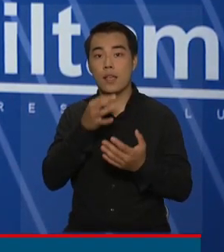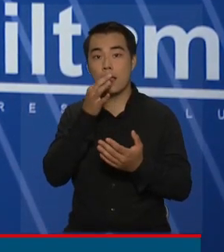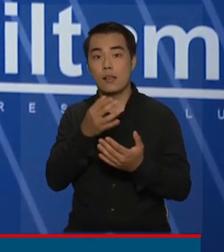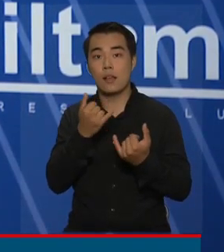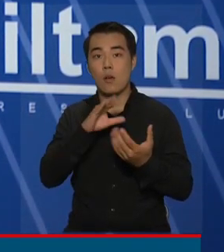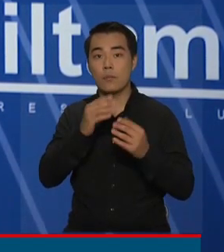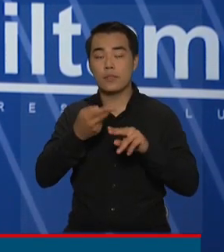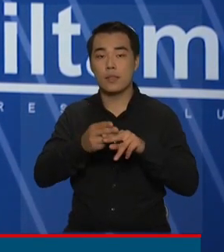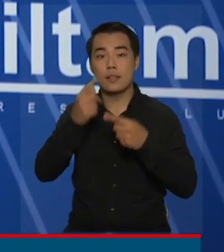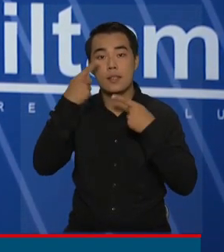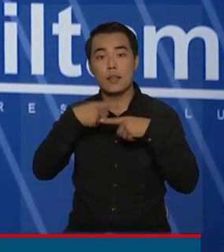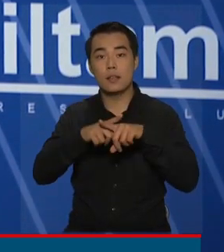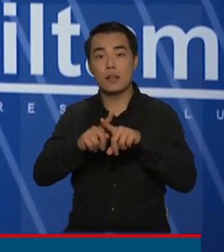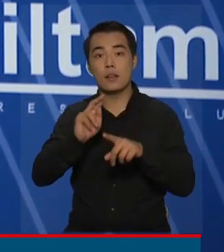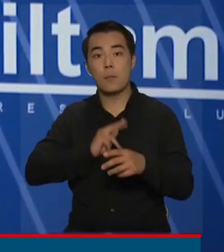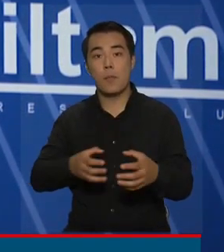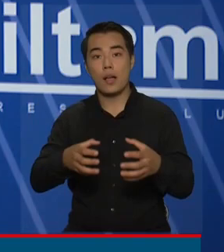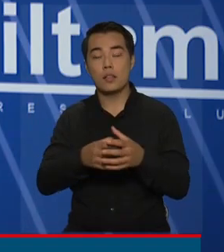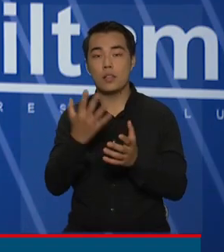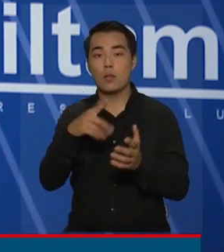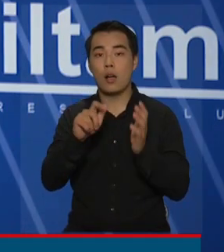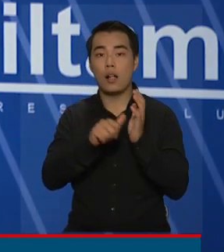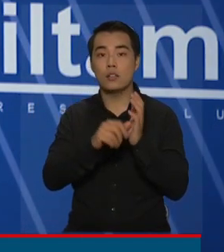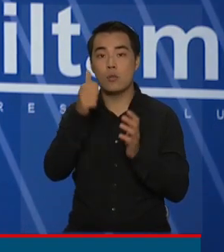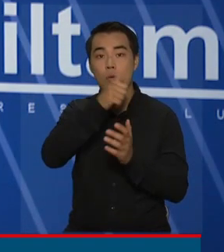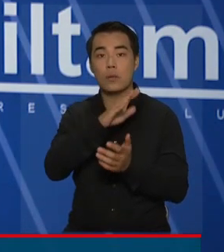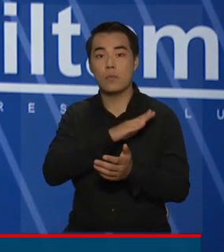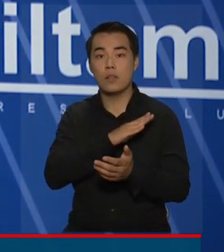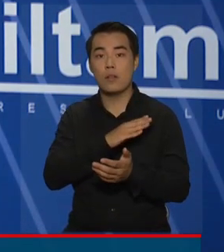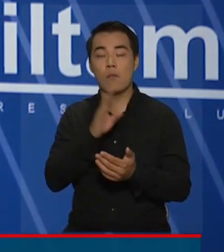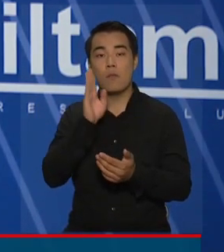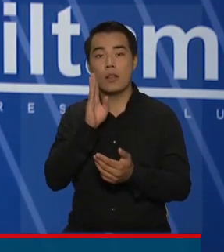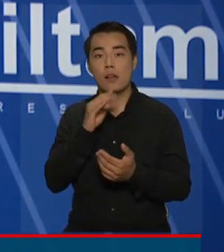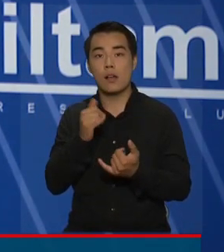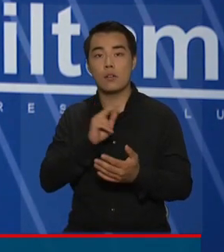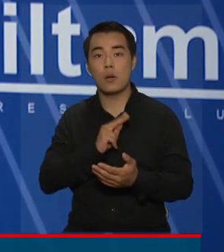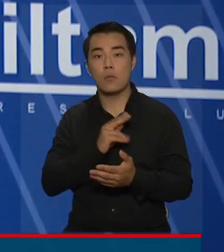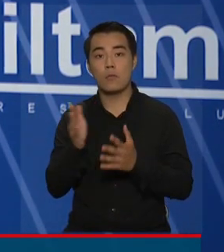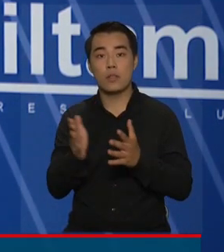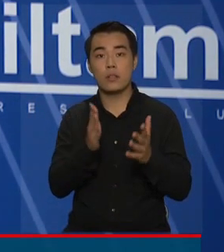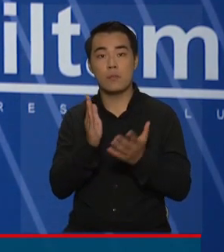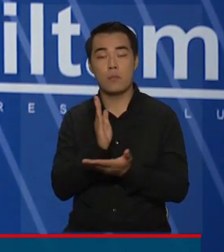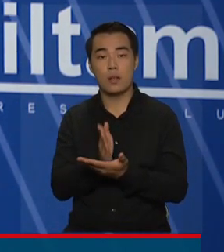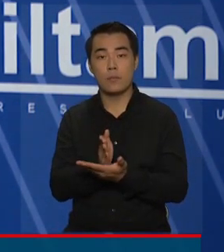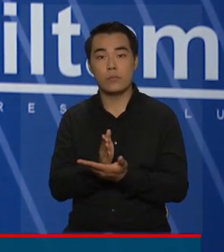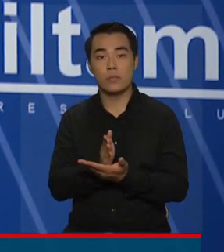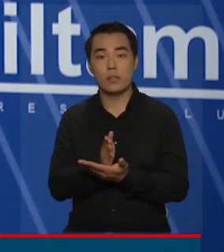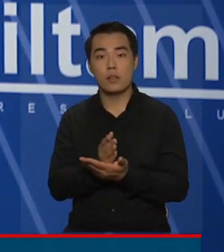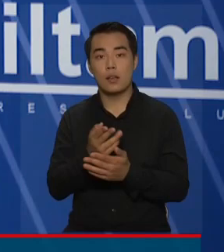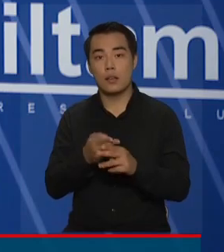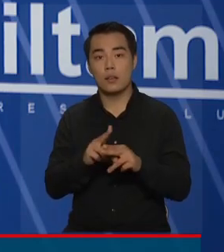ядрофизика базасында 56 жыл болды су реактор жұмыс істеп жатыр. Яғни бұл